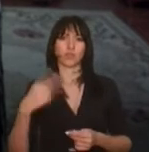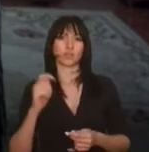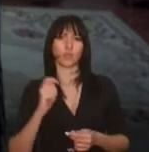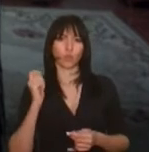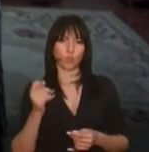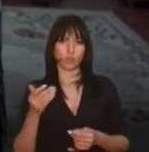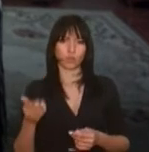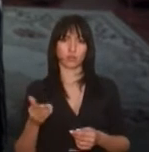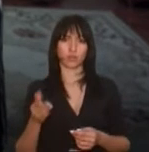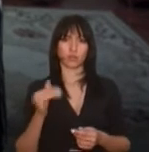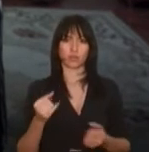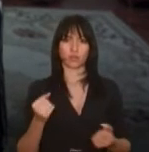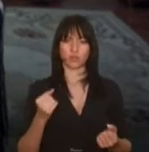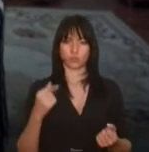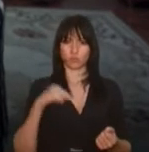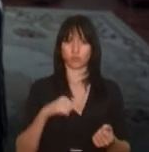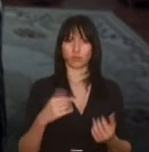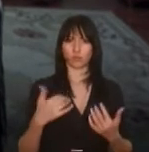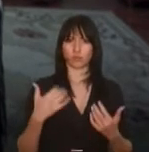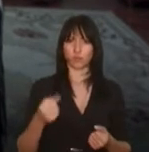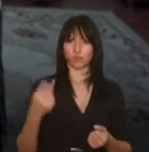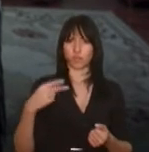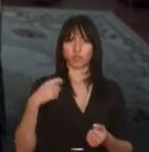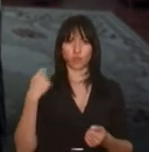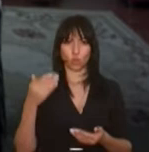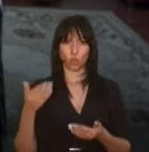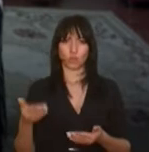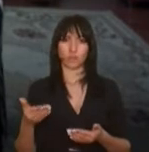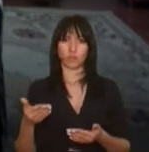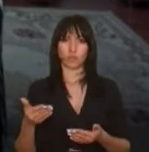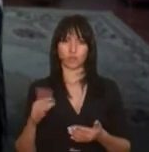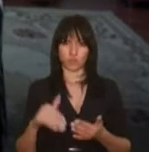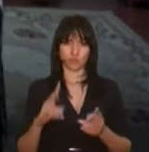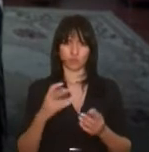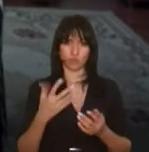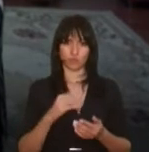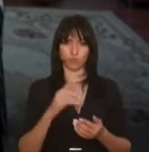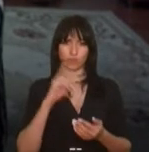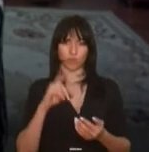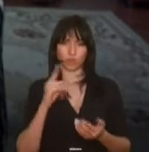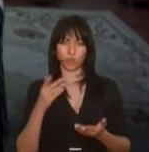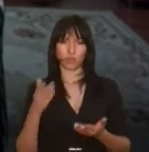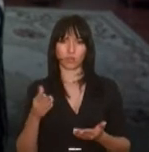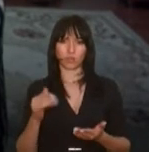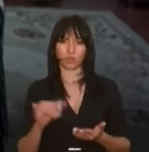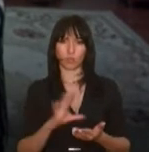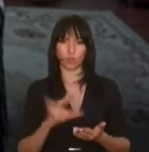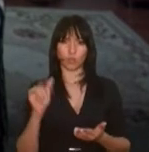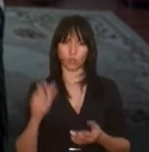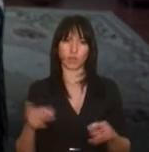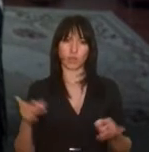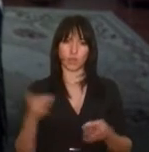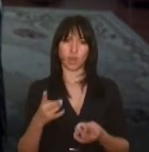займається спортом майже 20 років свого життя. І у людини трапилася ця